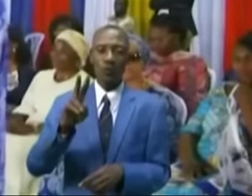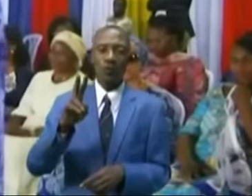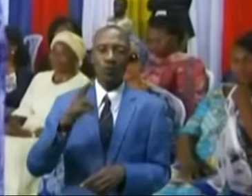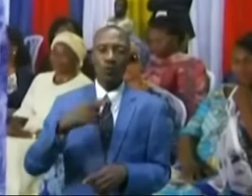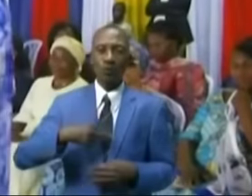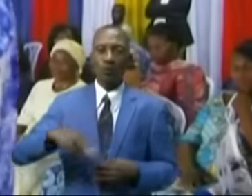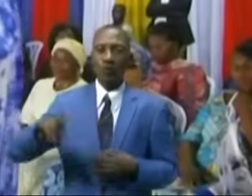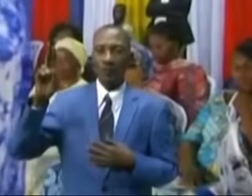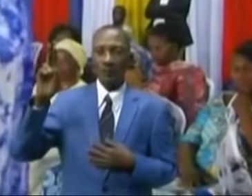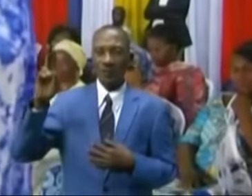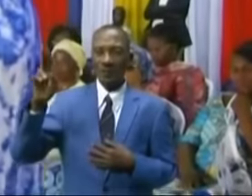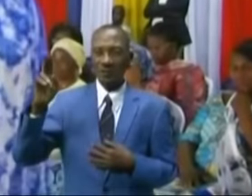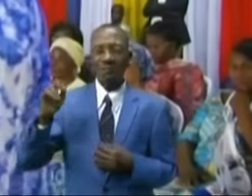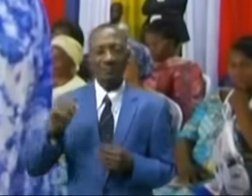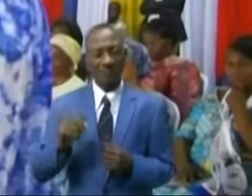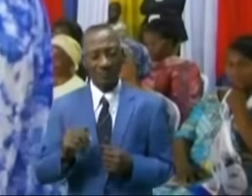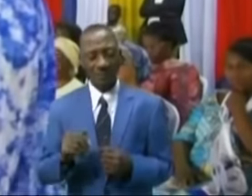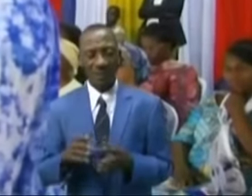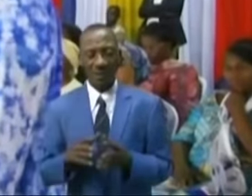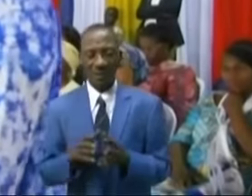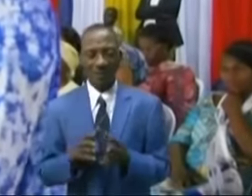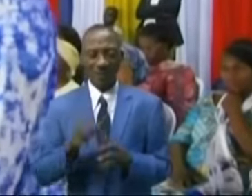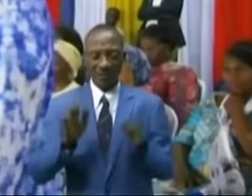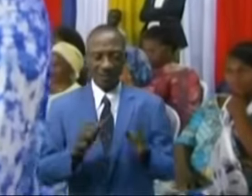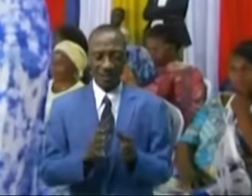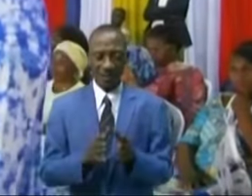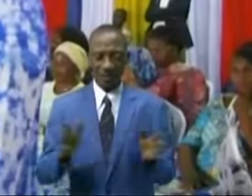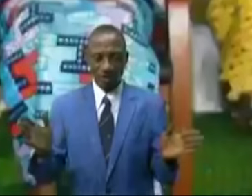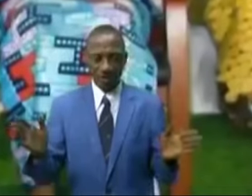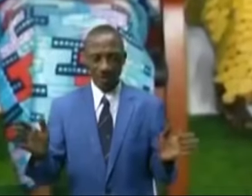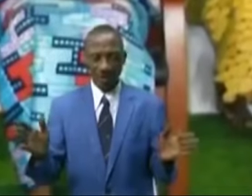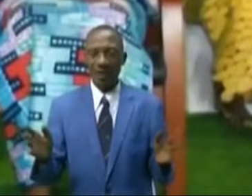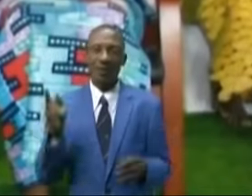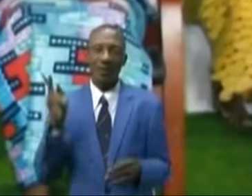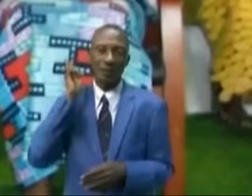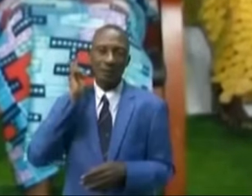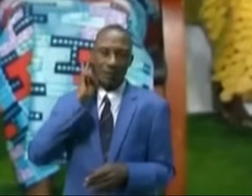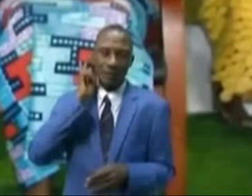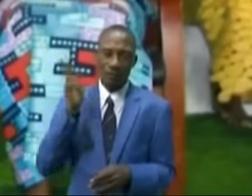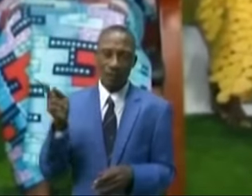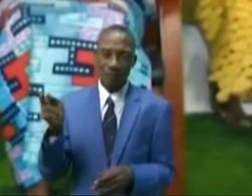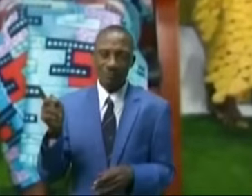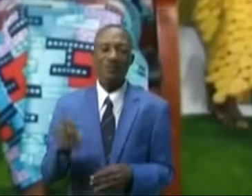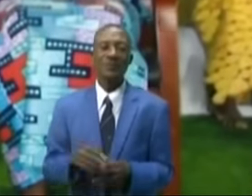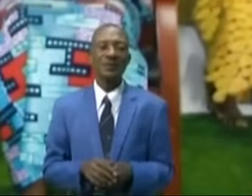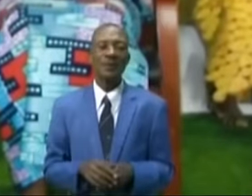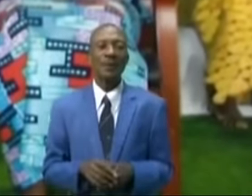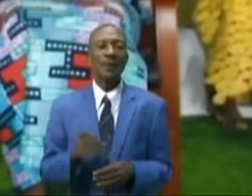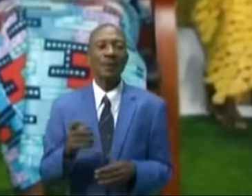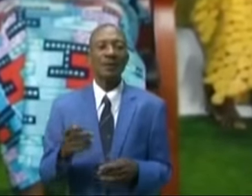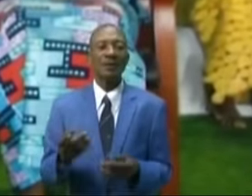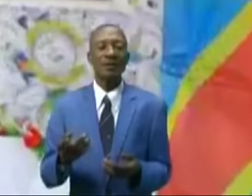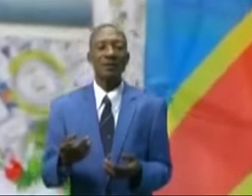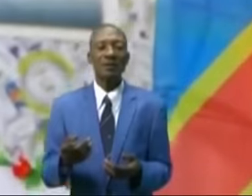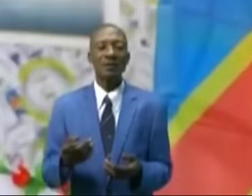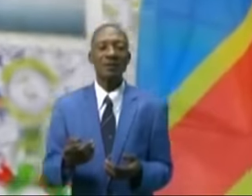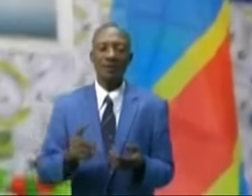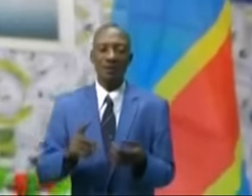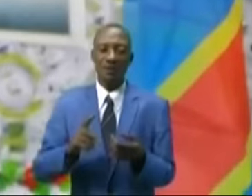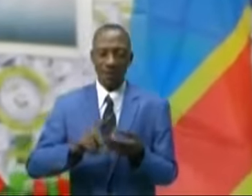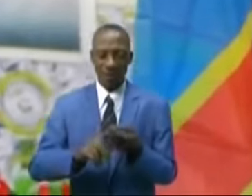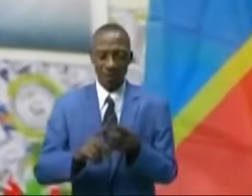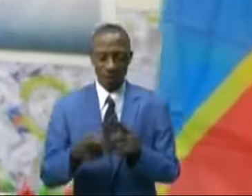d'appréciation de par son secrétaire général Augustin Kabuya, qui n'a cessé de bénéficier de la confiance de l'autorité de référence